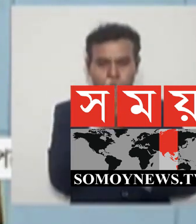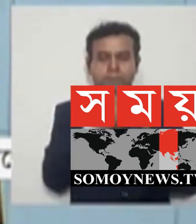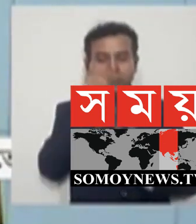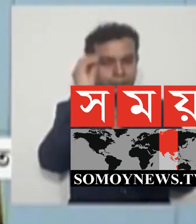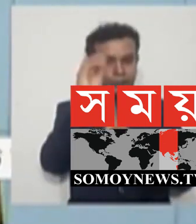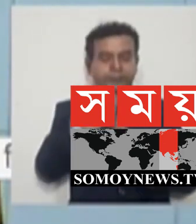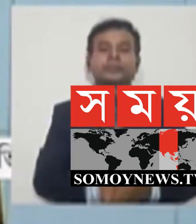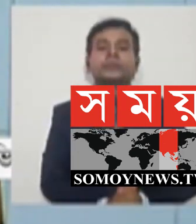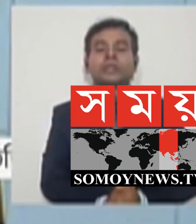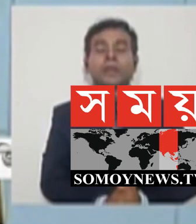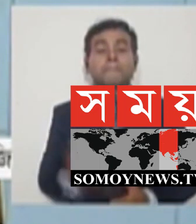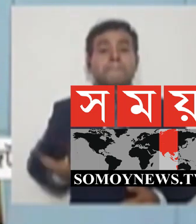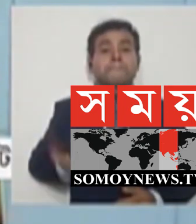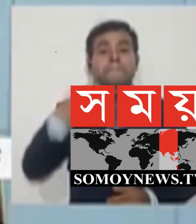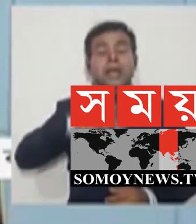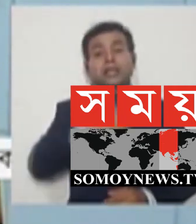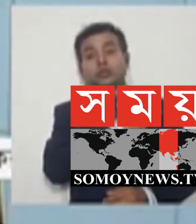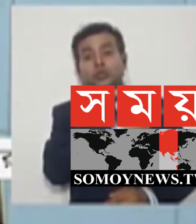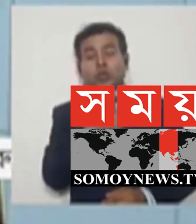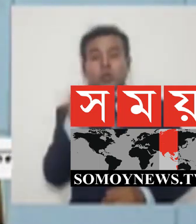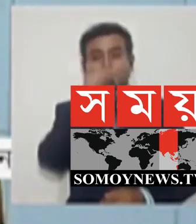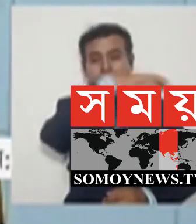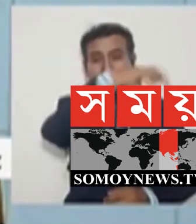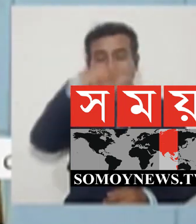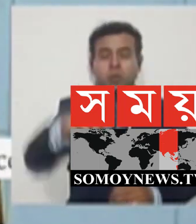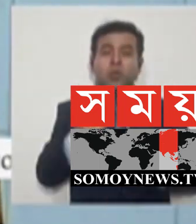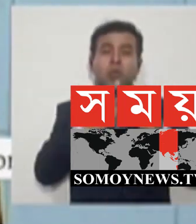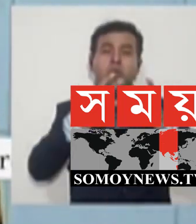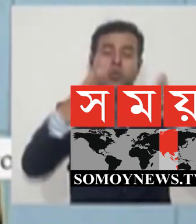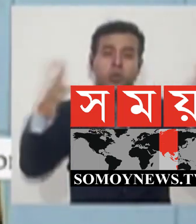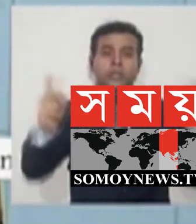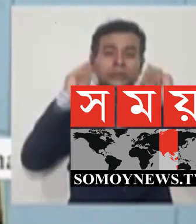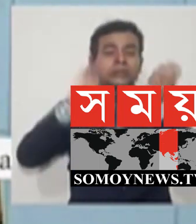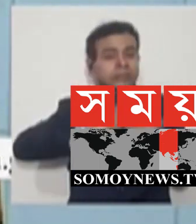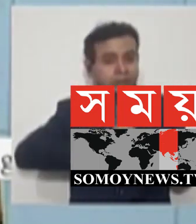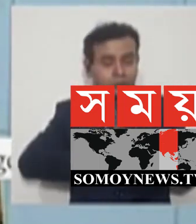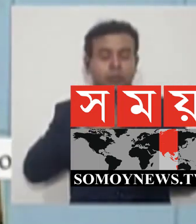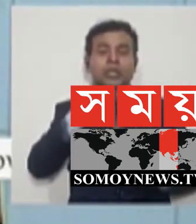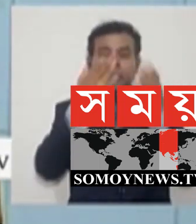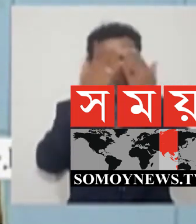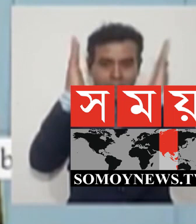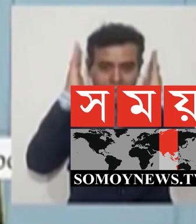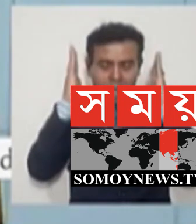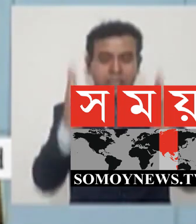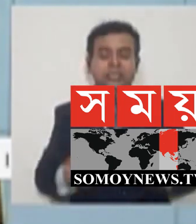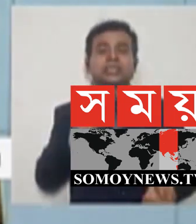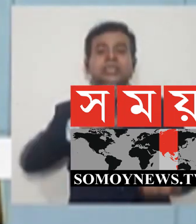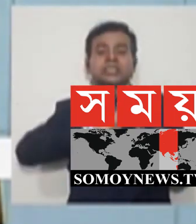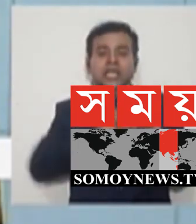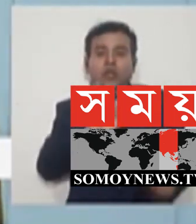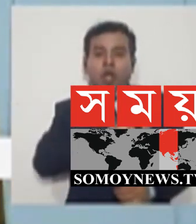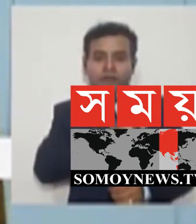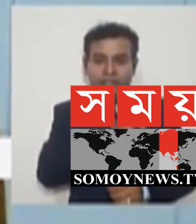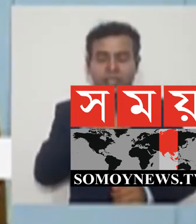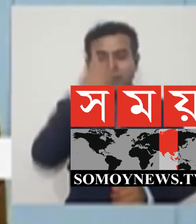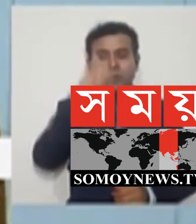দেশে অসংখ্য চিকিৎসক, নার্স, স্বাস্থ্যকর্মী সহ ঔষধ শিল্প খাতে নিয়োজিত ফার্মাসিস্ট সহ